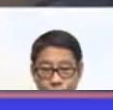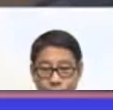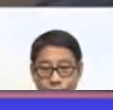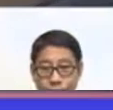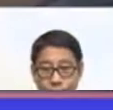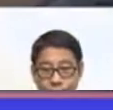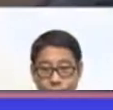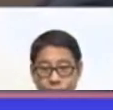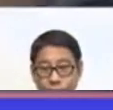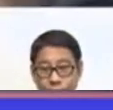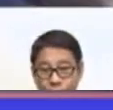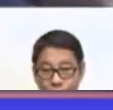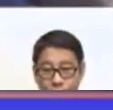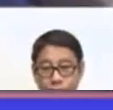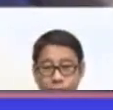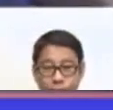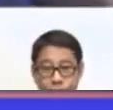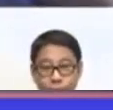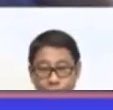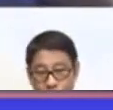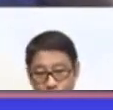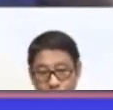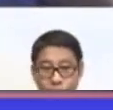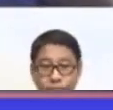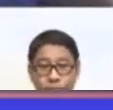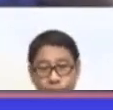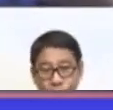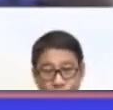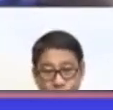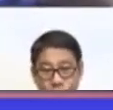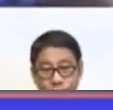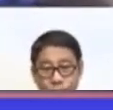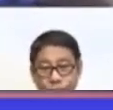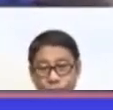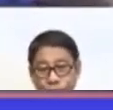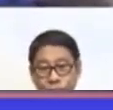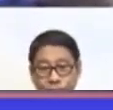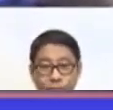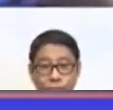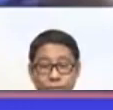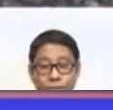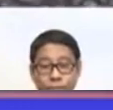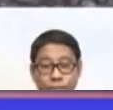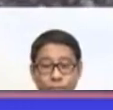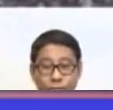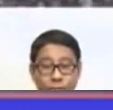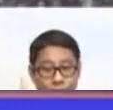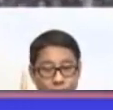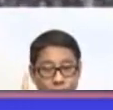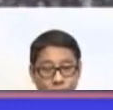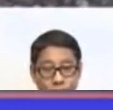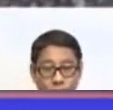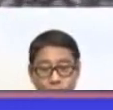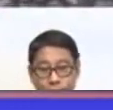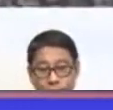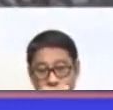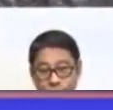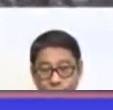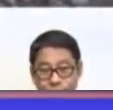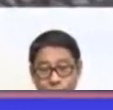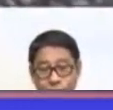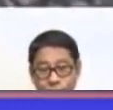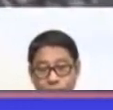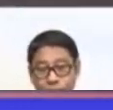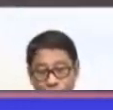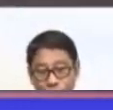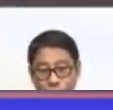ามัยและการหมั่นล้างมือด้วยแอลกอฮอล์เจลหรือน้ำสะอาดนะคะก่อนหรือหลังทำกิจกรรมค่ะทำนี้เพื่อสุขภาพที่ดีของประชาชน